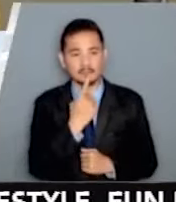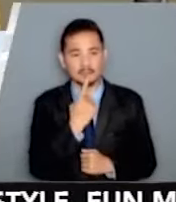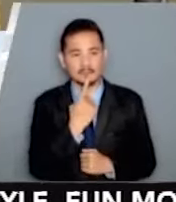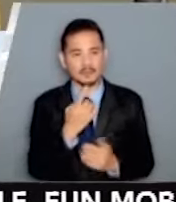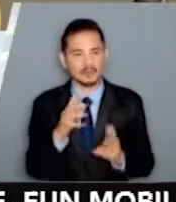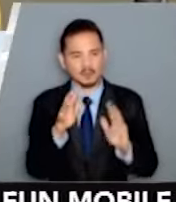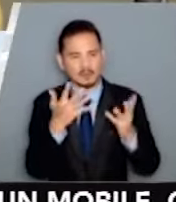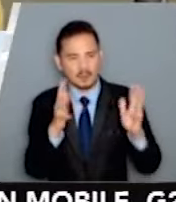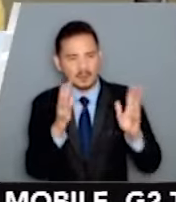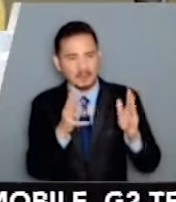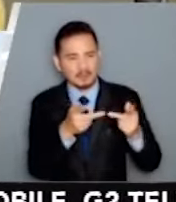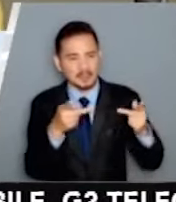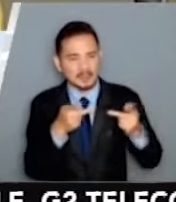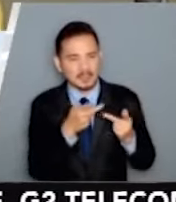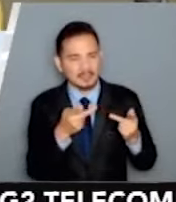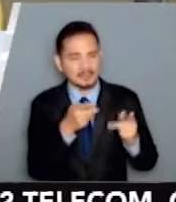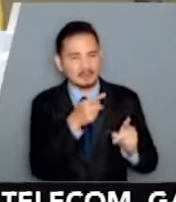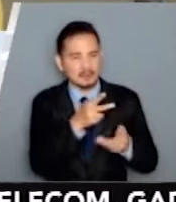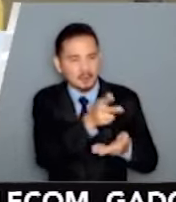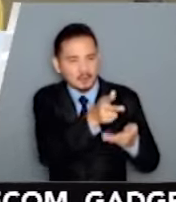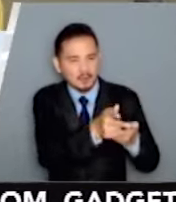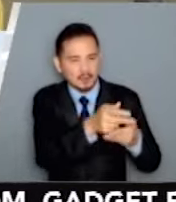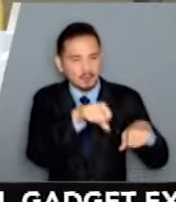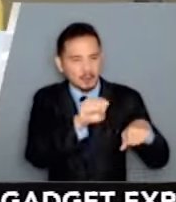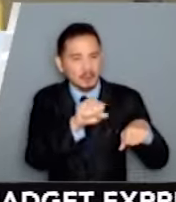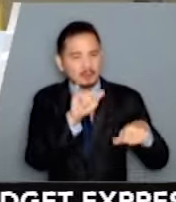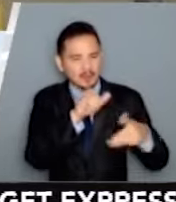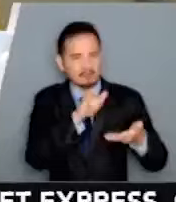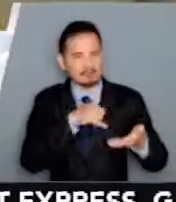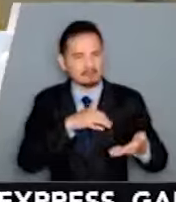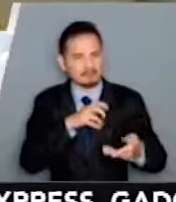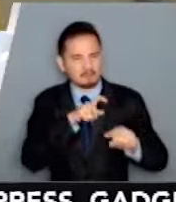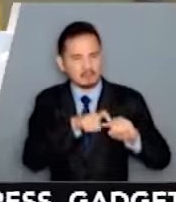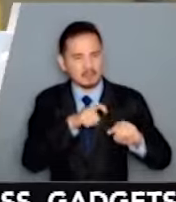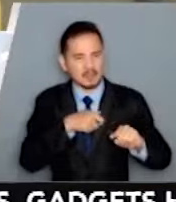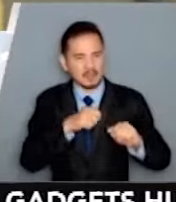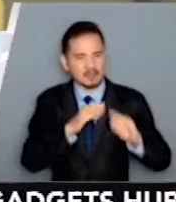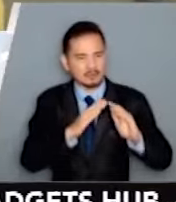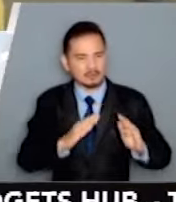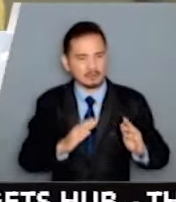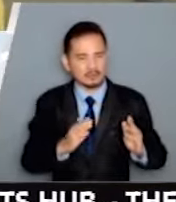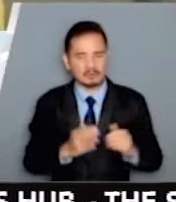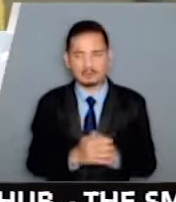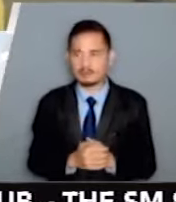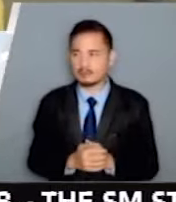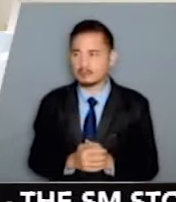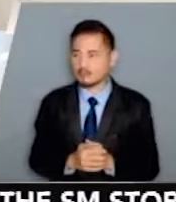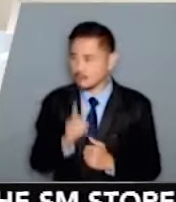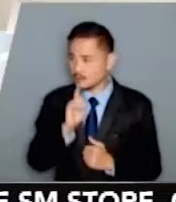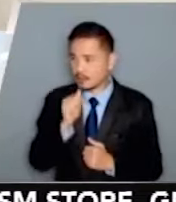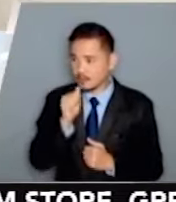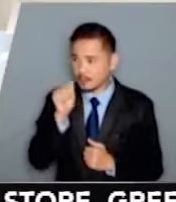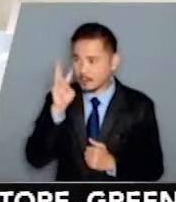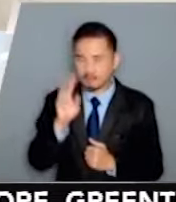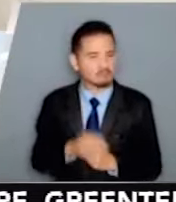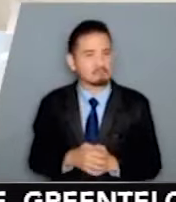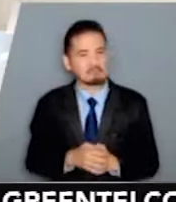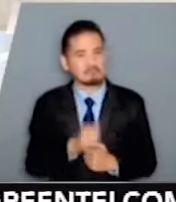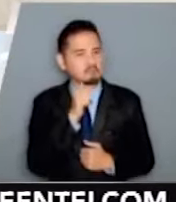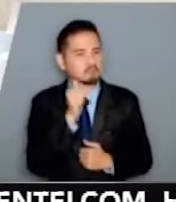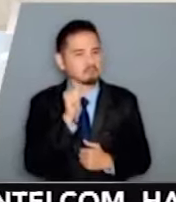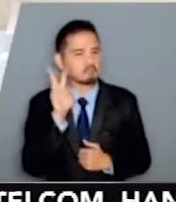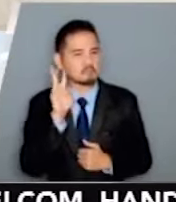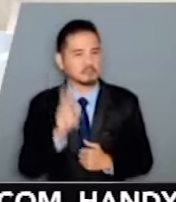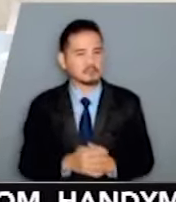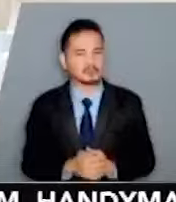mapag-aanoan ng motor, sir. Mapag-parkingan po. May nakuha ba sa baril sa'yo? Wala po. So hindi sa'yo yung baril? Hindi po. Tumangging magbigay ng